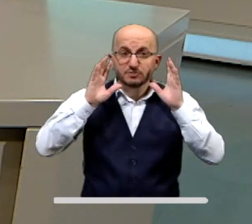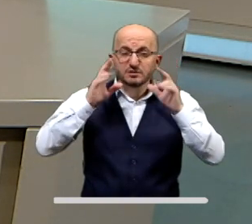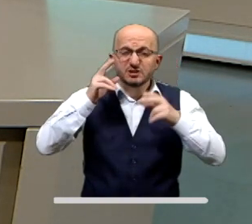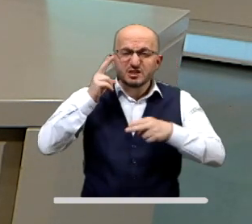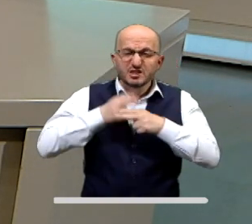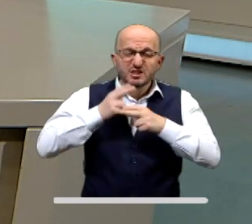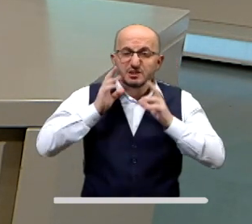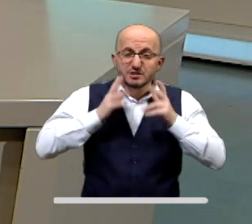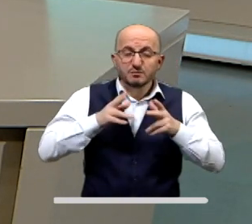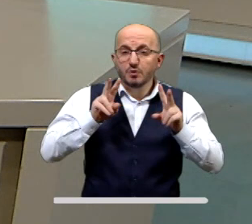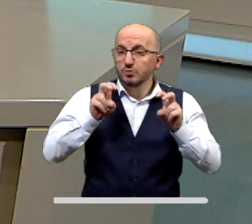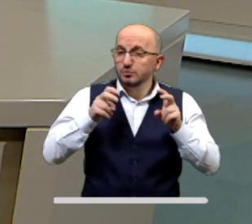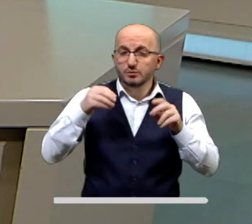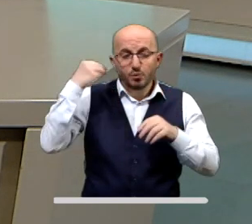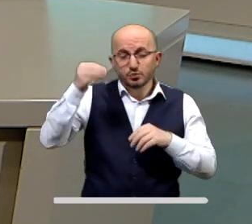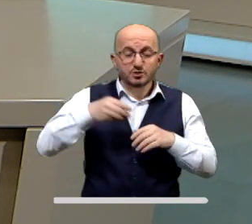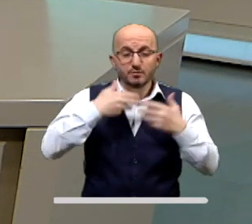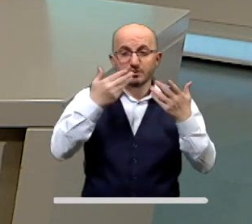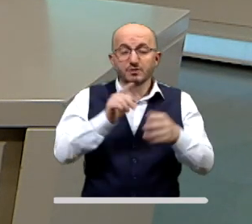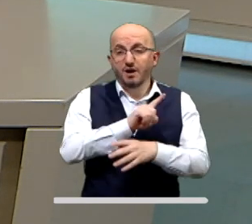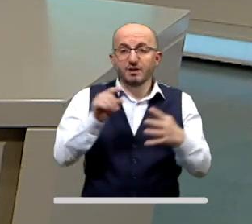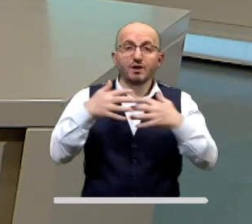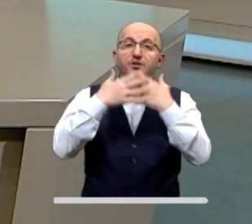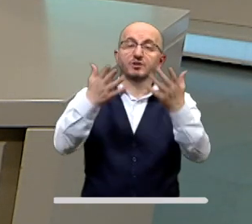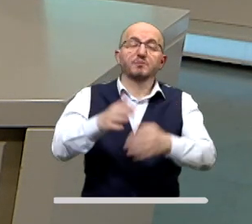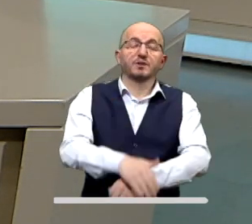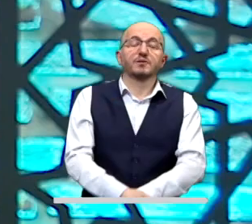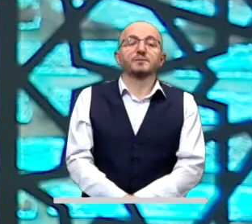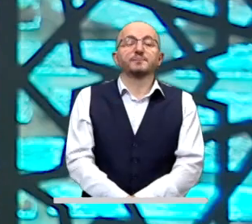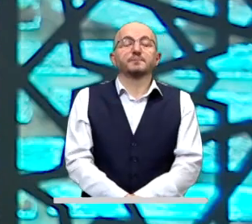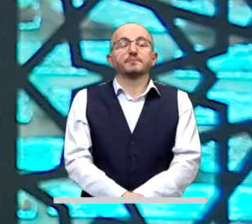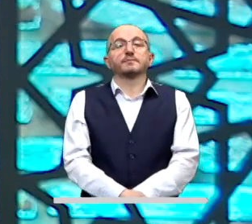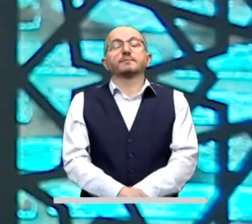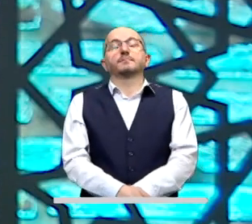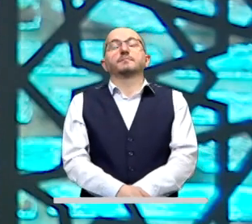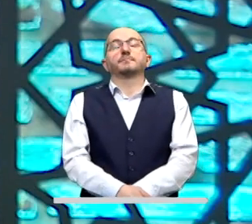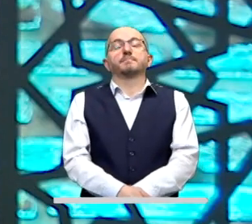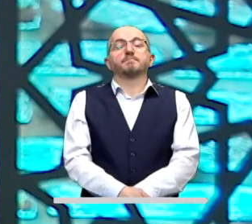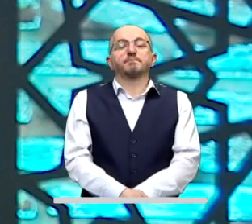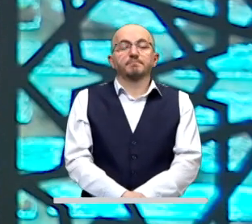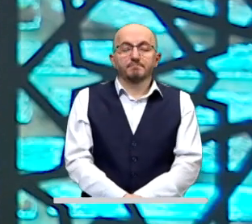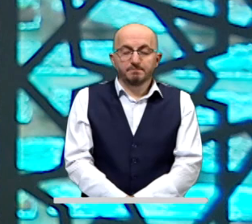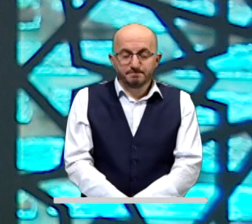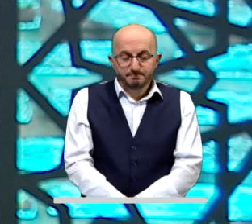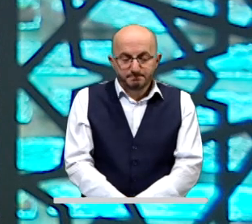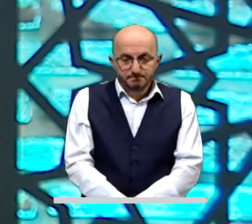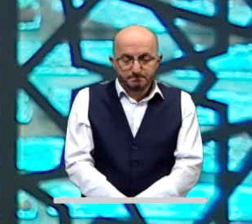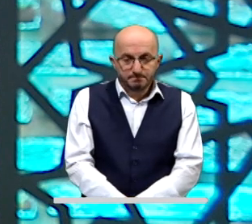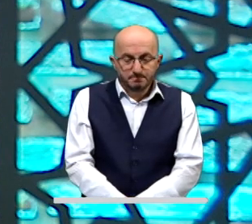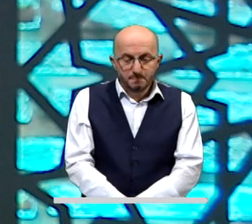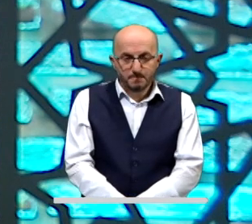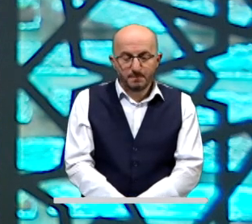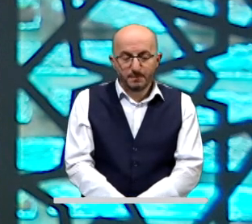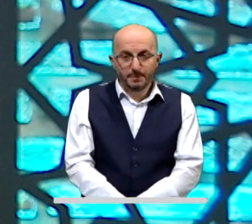hususunda hocamız ne buyurur Saygılar sunar hayırlı akşamlar dilerim Allah razı olsun Saygı hürmet benden Yunus Bey ankaramıza selam ediyoruz